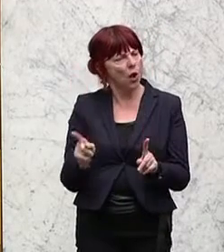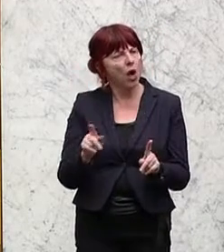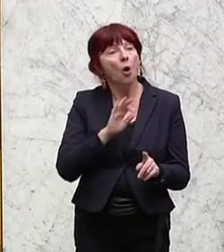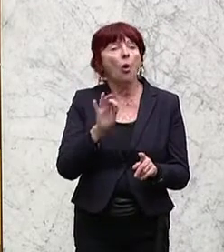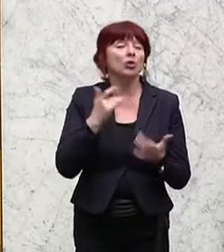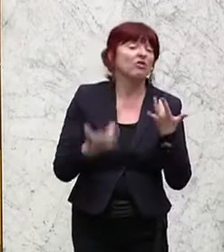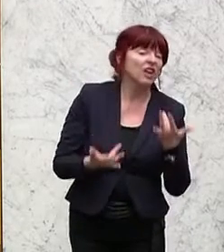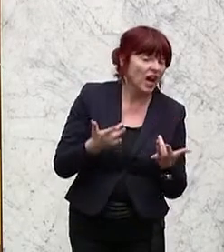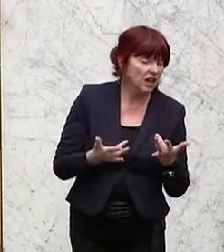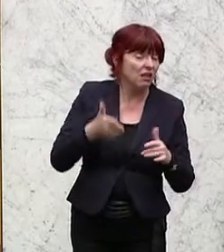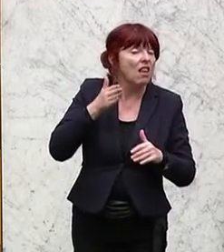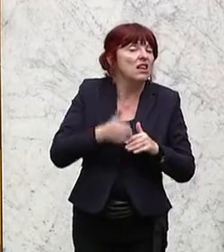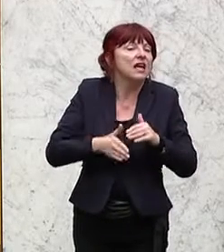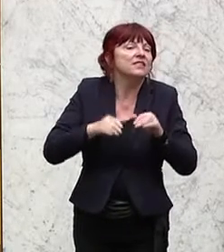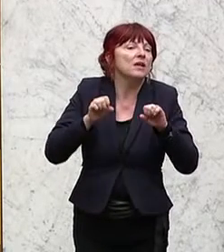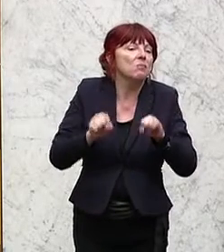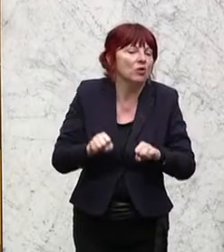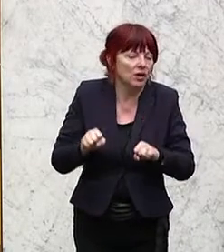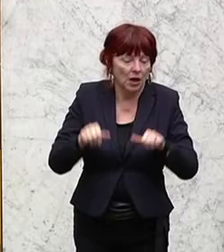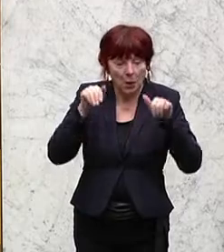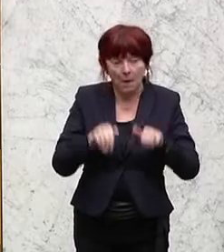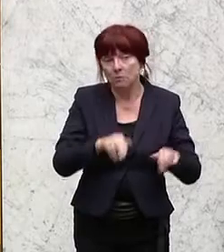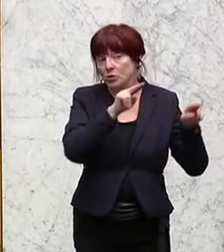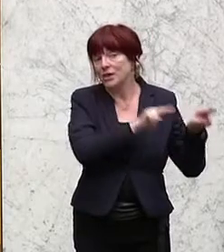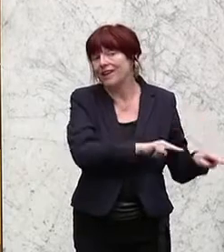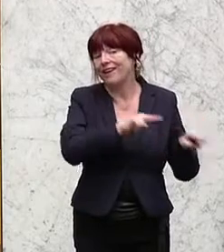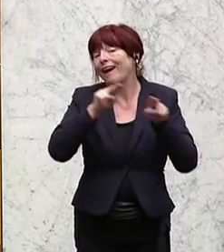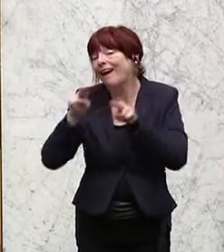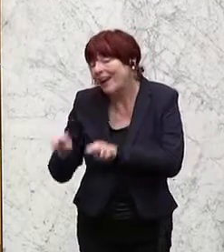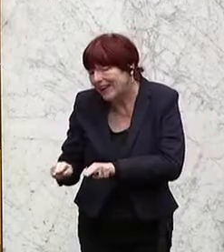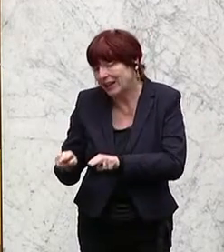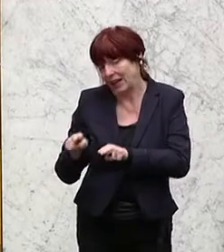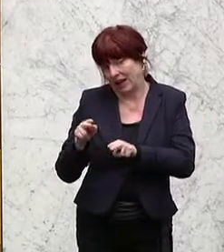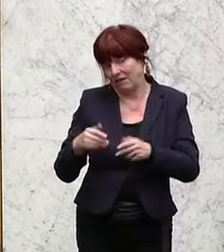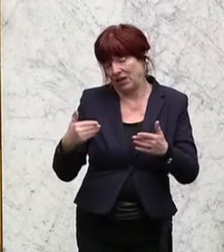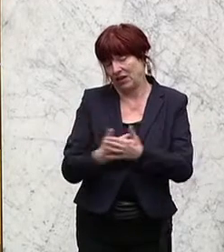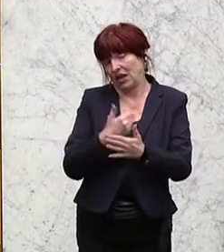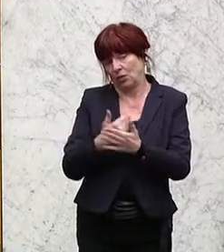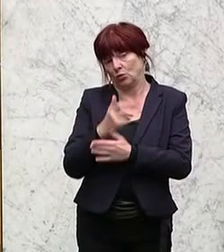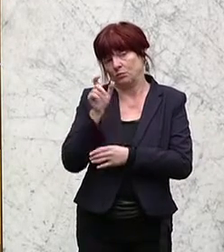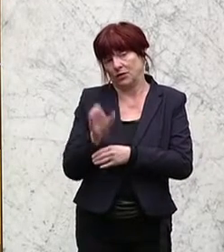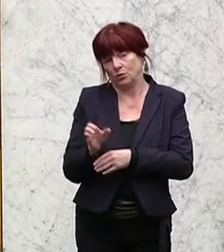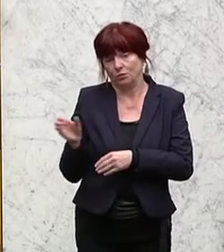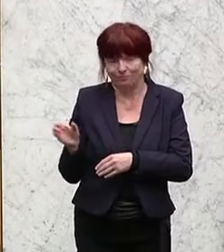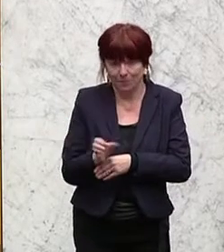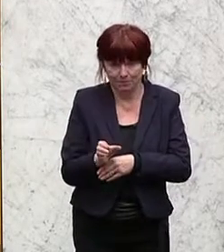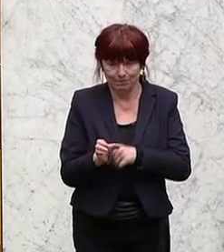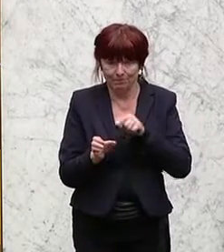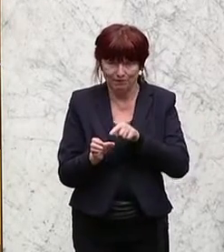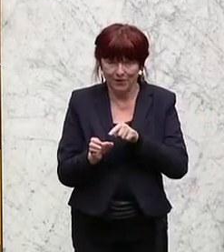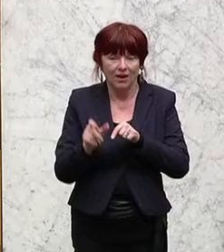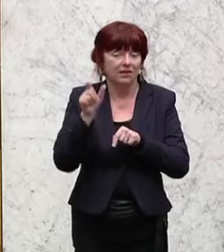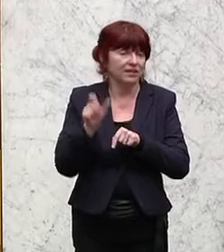Ratio doch notwendig sein wird, dass man eine gerichtliche Vertretung haben muss, letztendlich eine Person, die ich mir